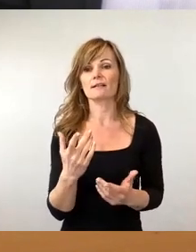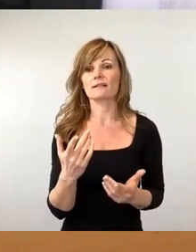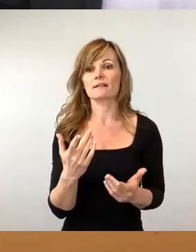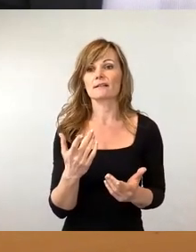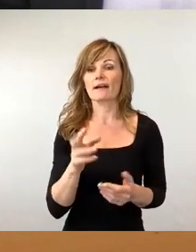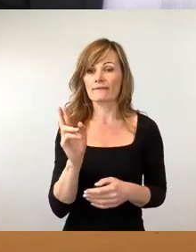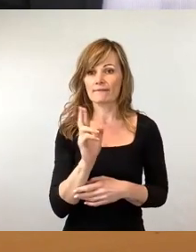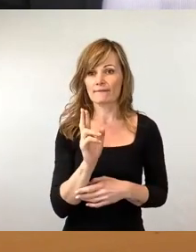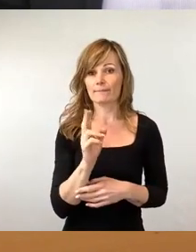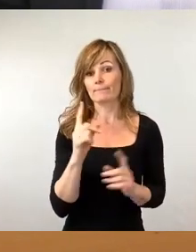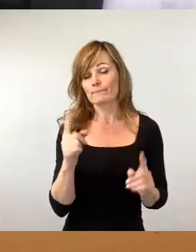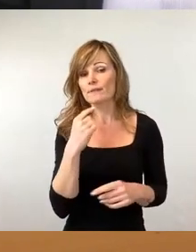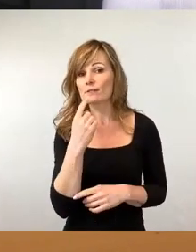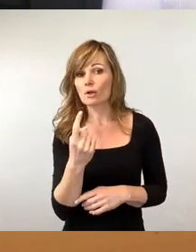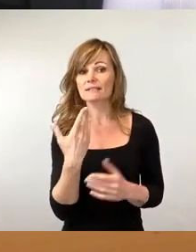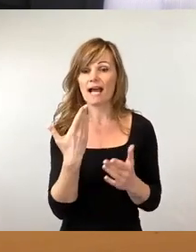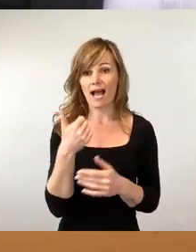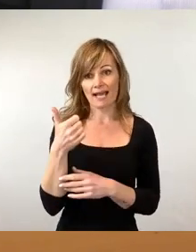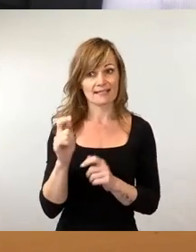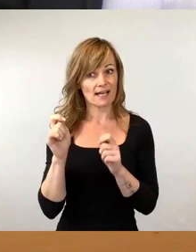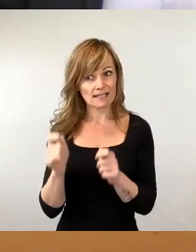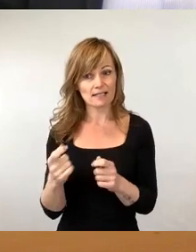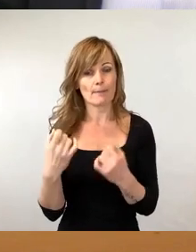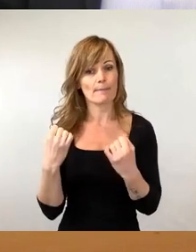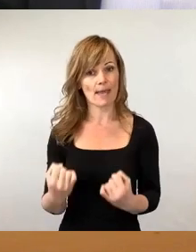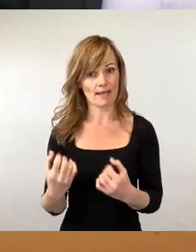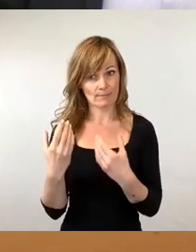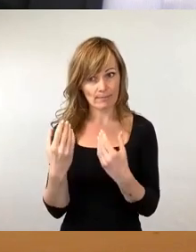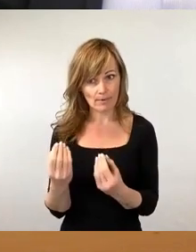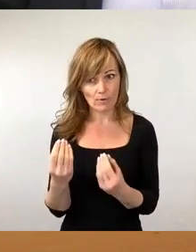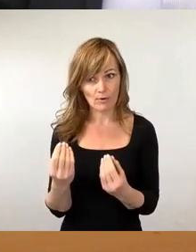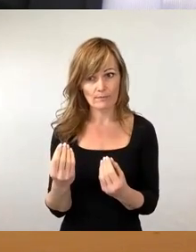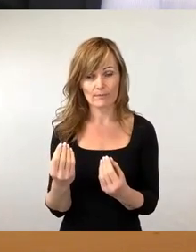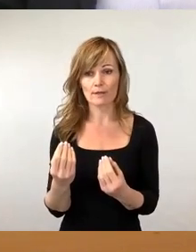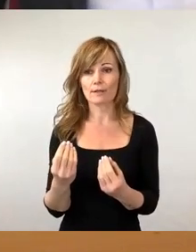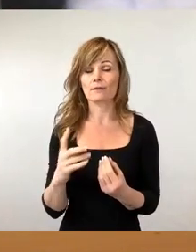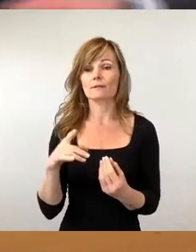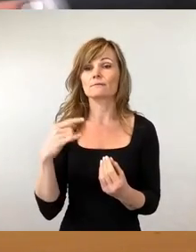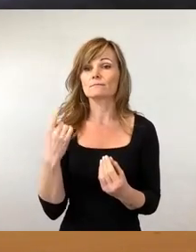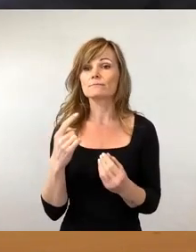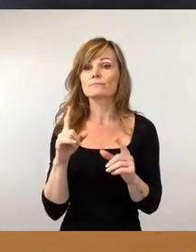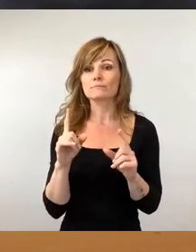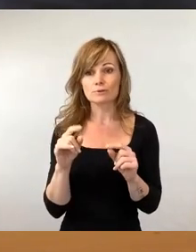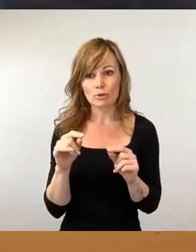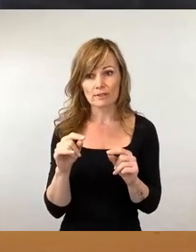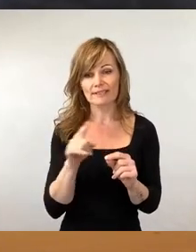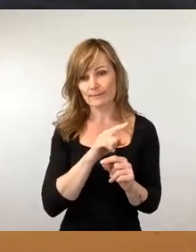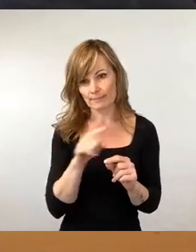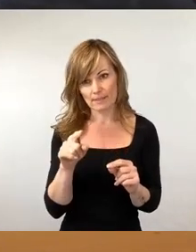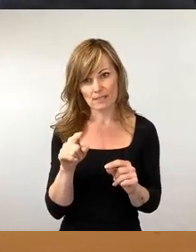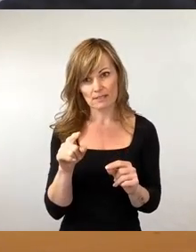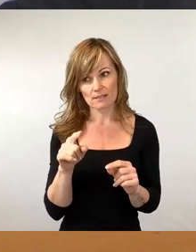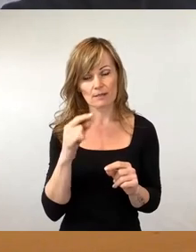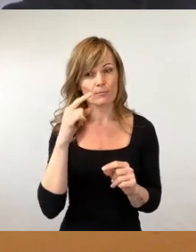von diesen Anträgen eine Mehrheit bekommen, dann bedeutet es, dass Sie spätestens